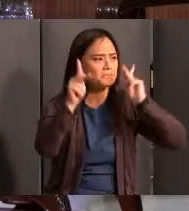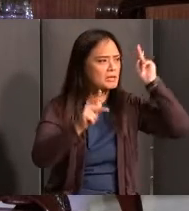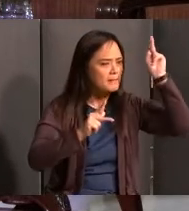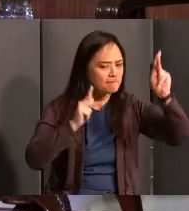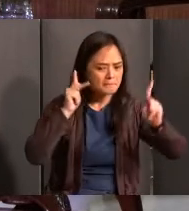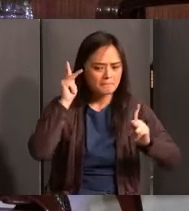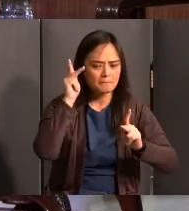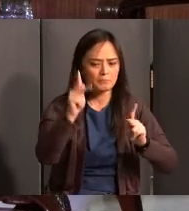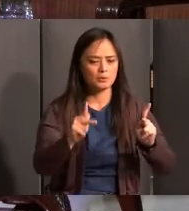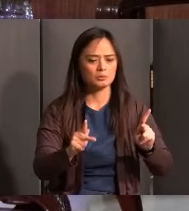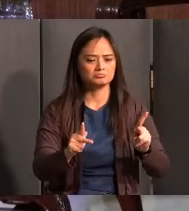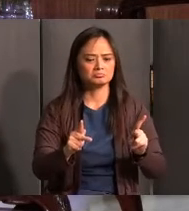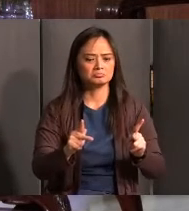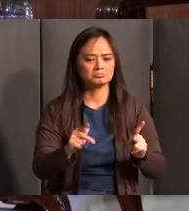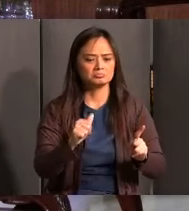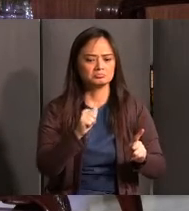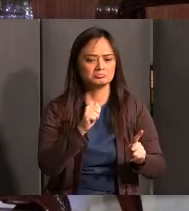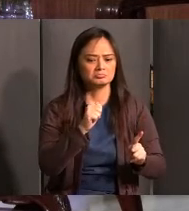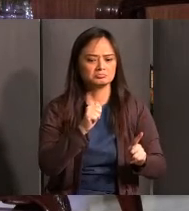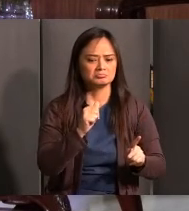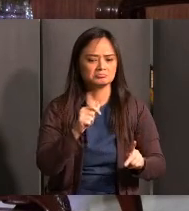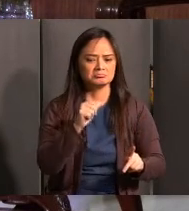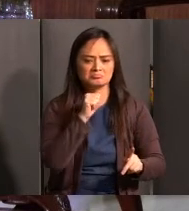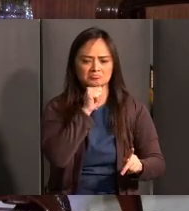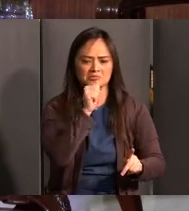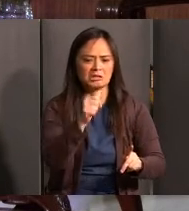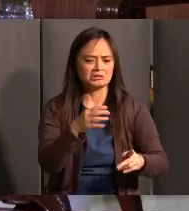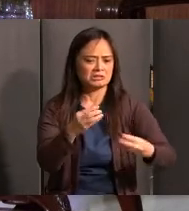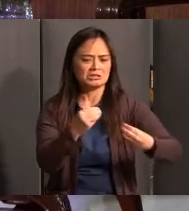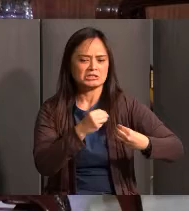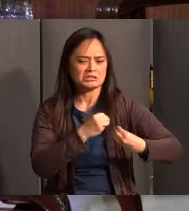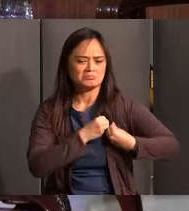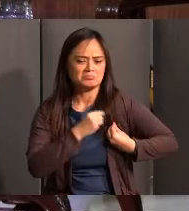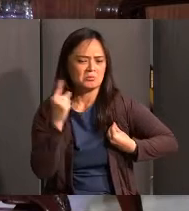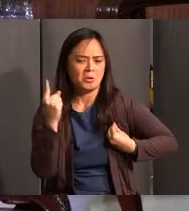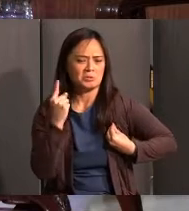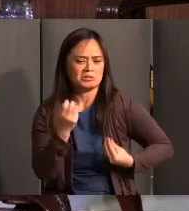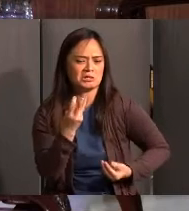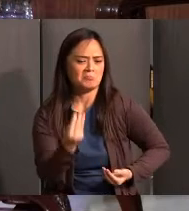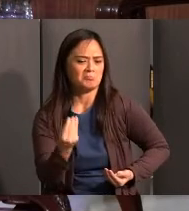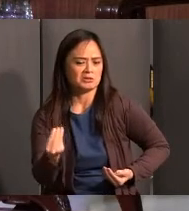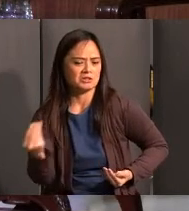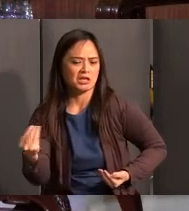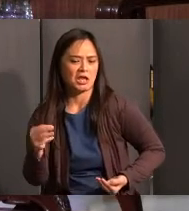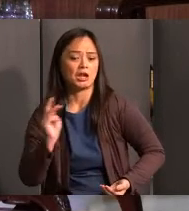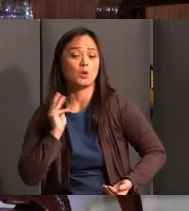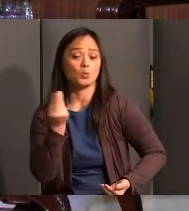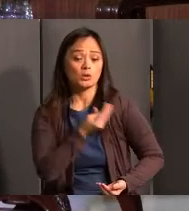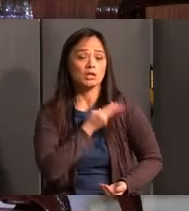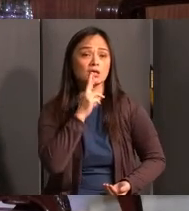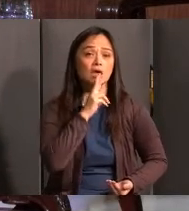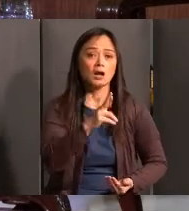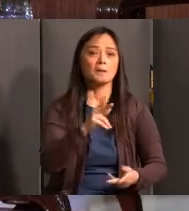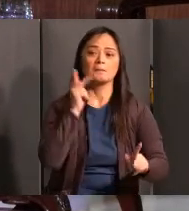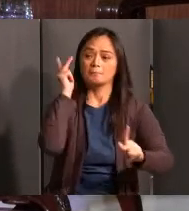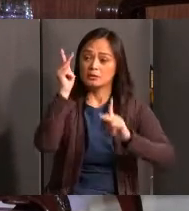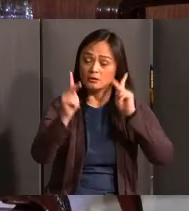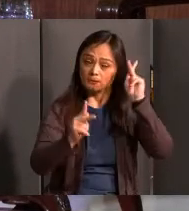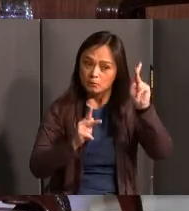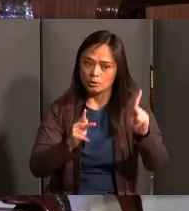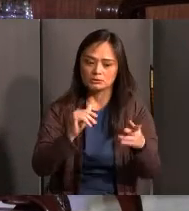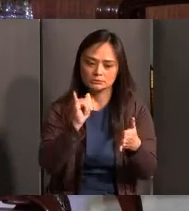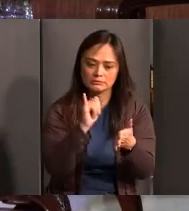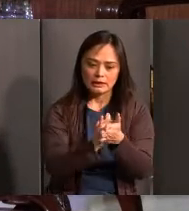hindi tayo recipient ng kung anong material lang. We are a people na kung sino,